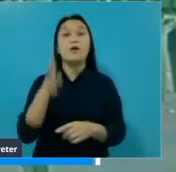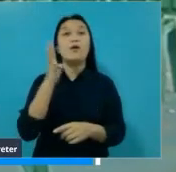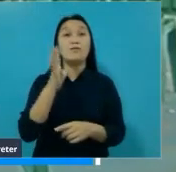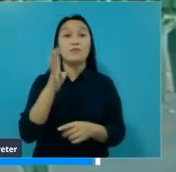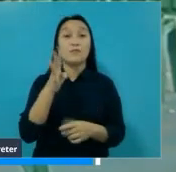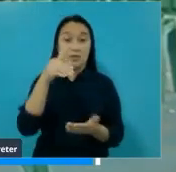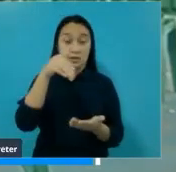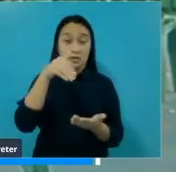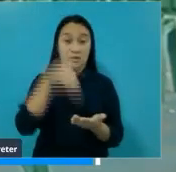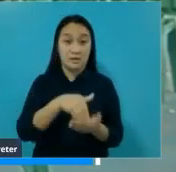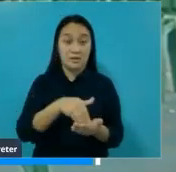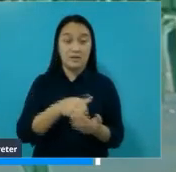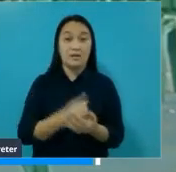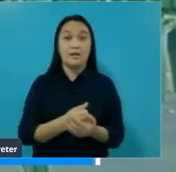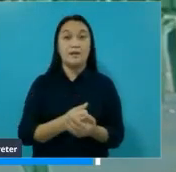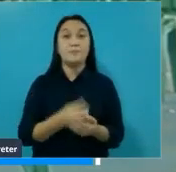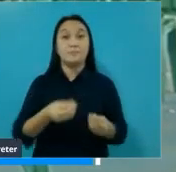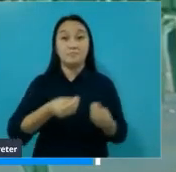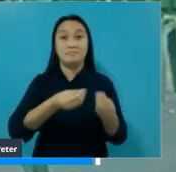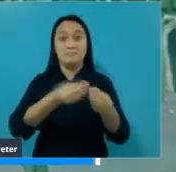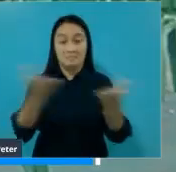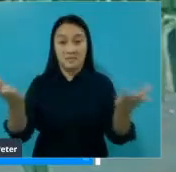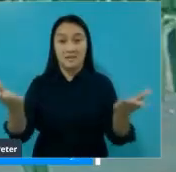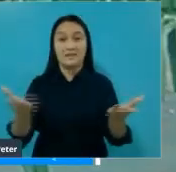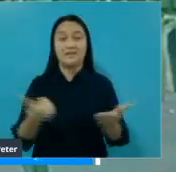nilang bakuna para sa mga A4 priority group.